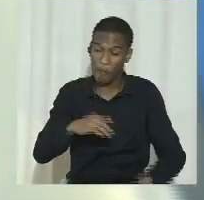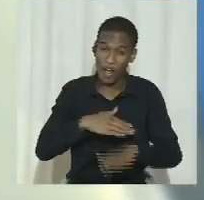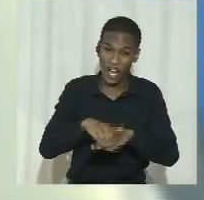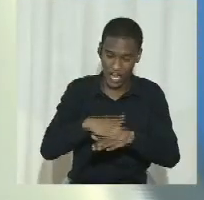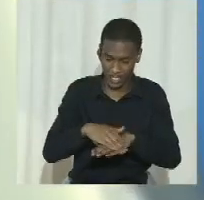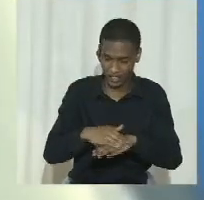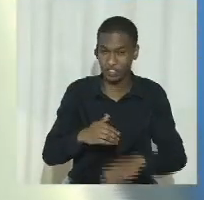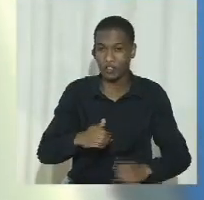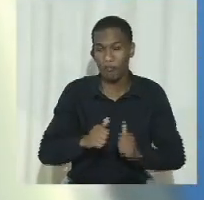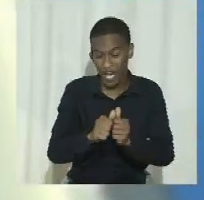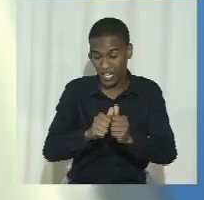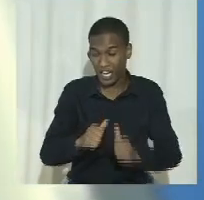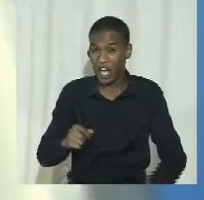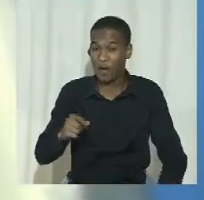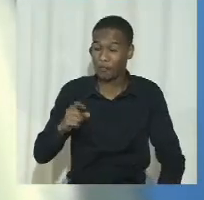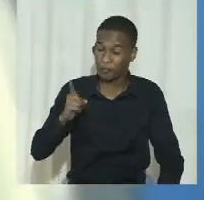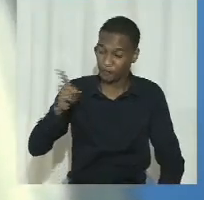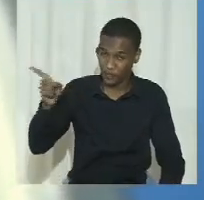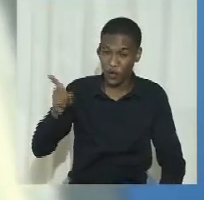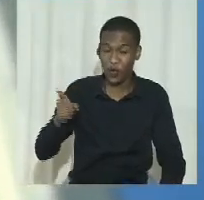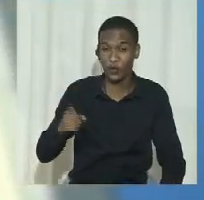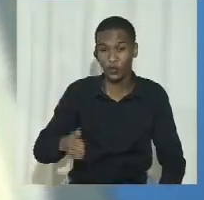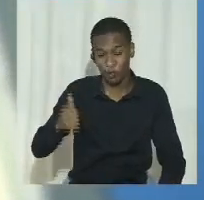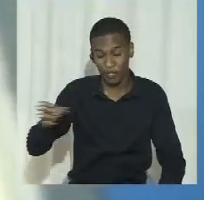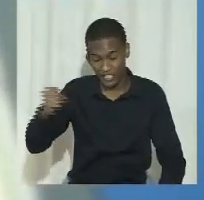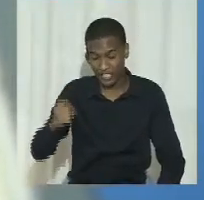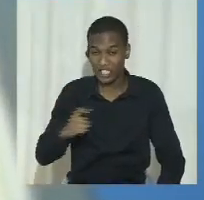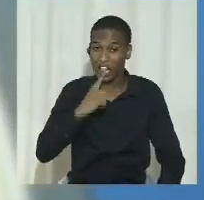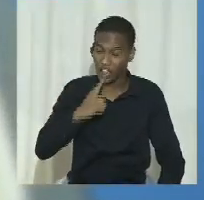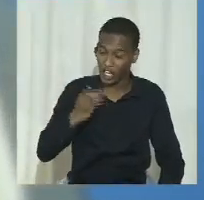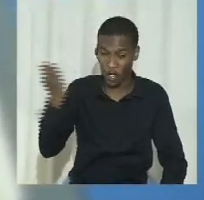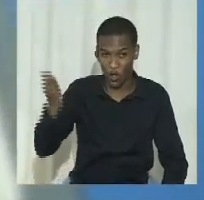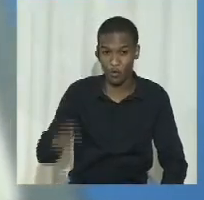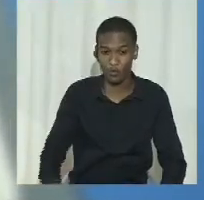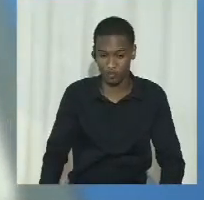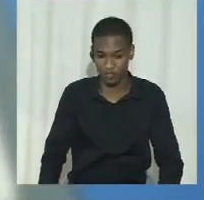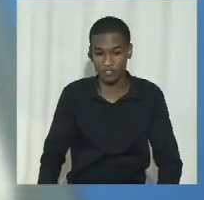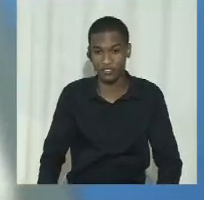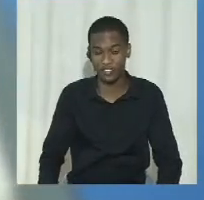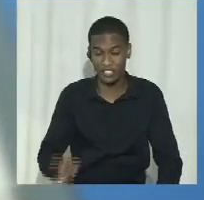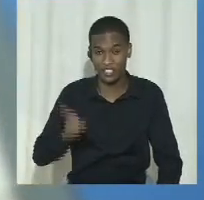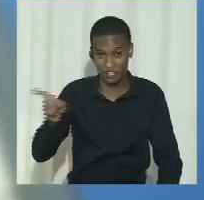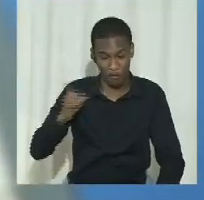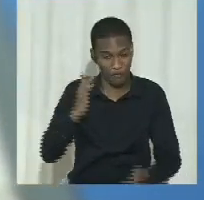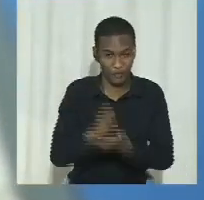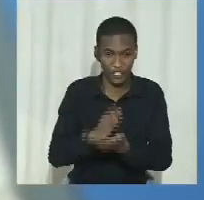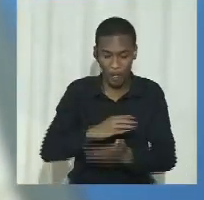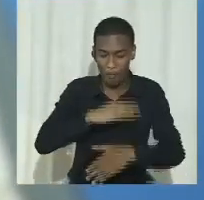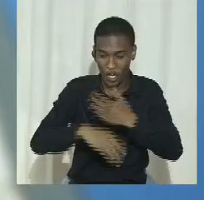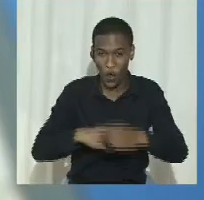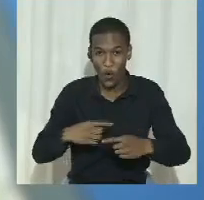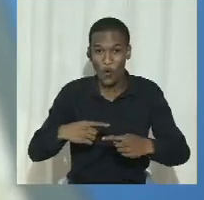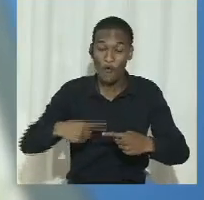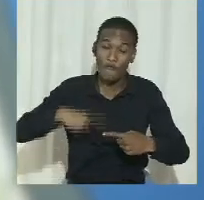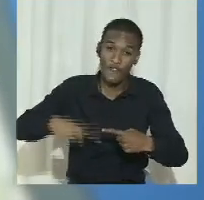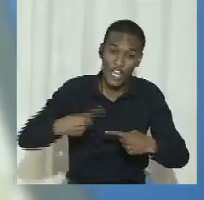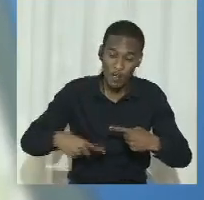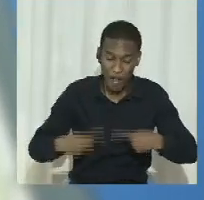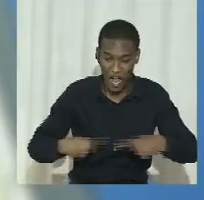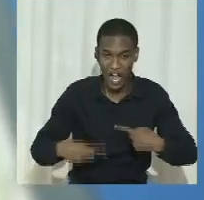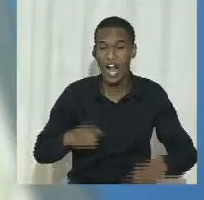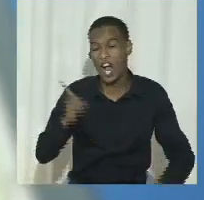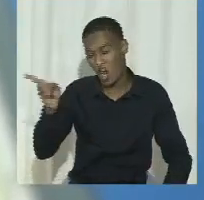akademia malagasy momba ny teny. Ankoatra izay dia nanomokatra horonan-tsary fanadiadiana film documentaire tao